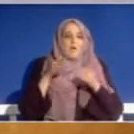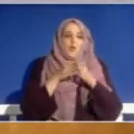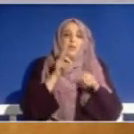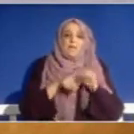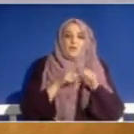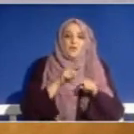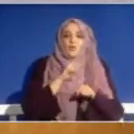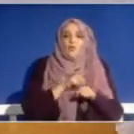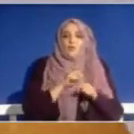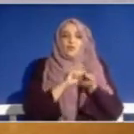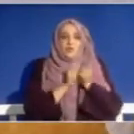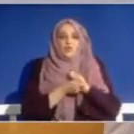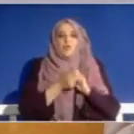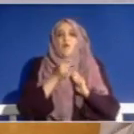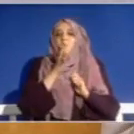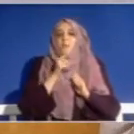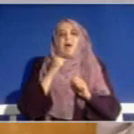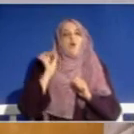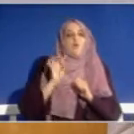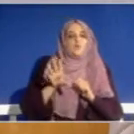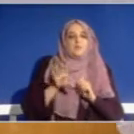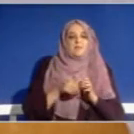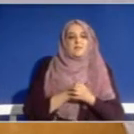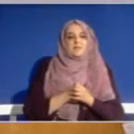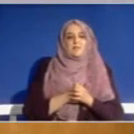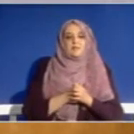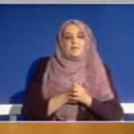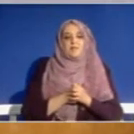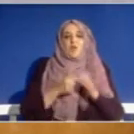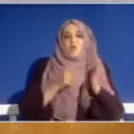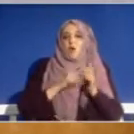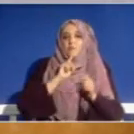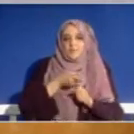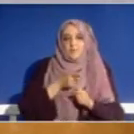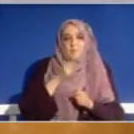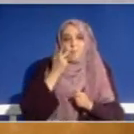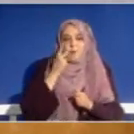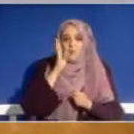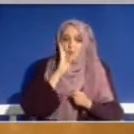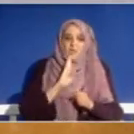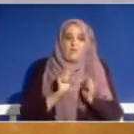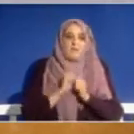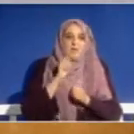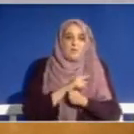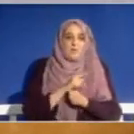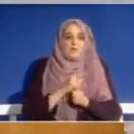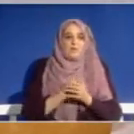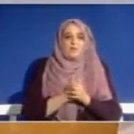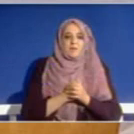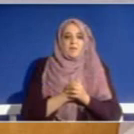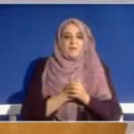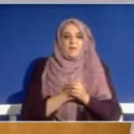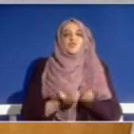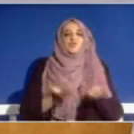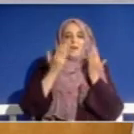شيء يعز عليهم أن لا يلبوا الطلب، عندئذ إذا أمرتهم بالإحسان إلى أبيهم وإذا طلبت منهم عدم أذية